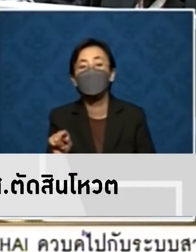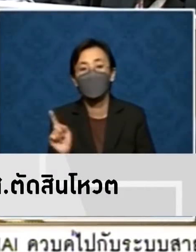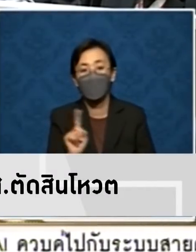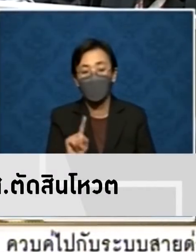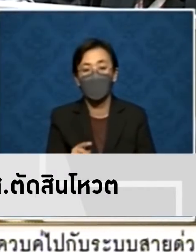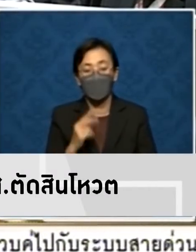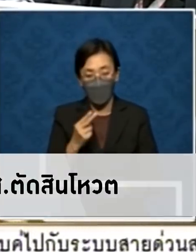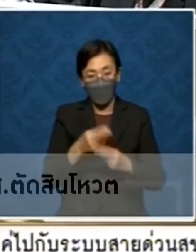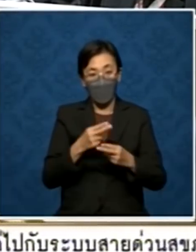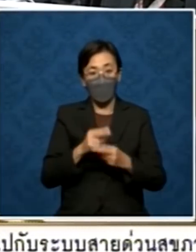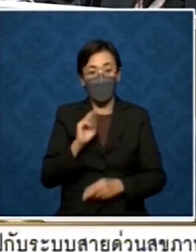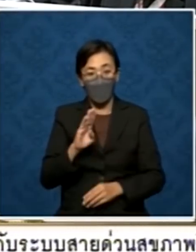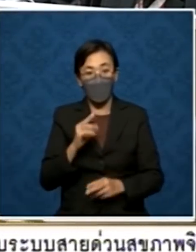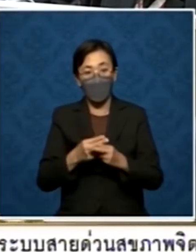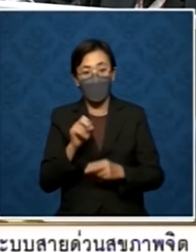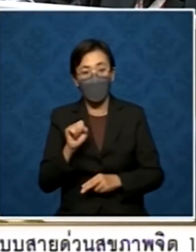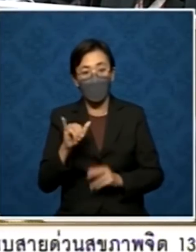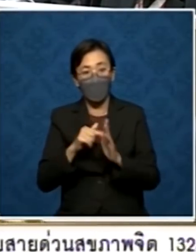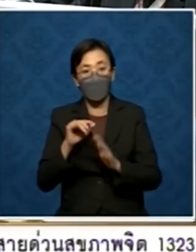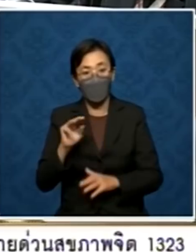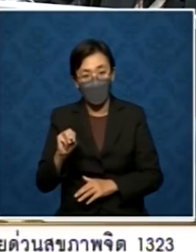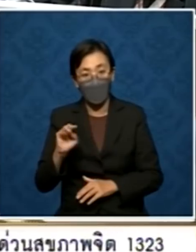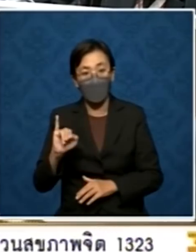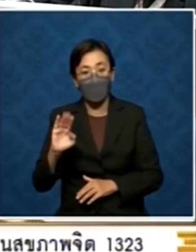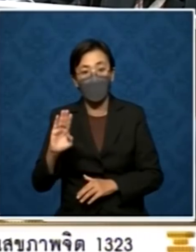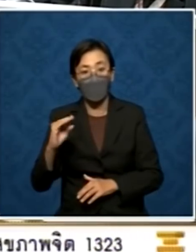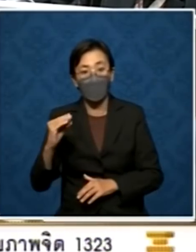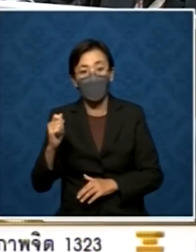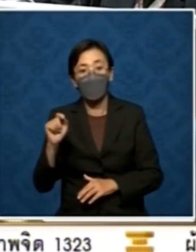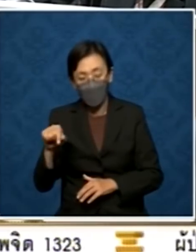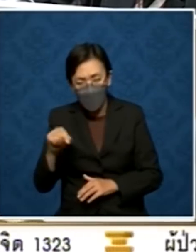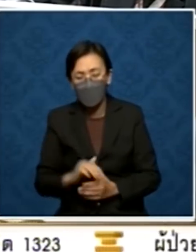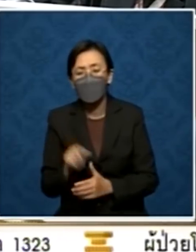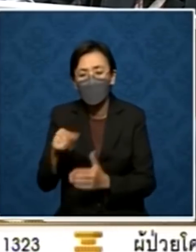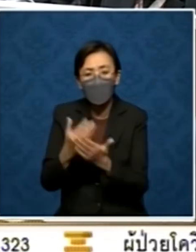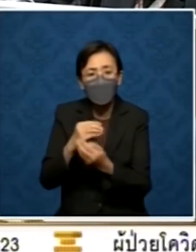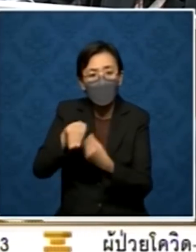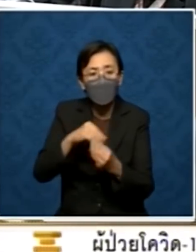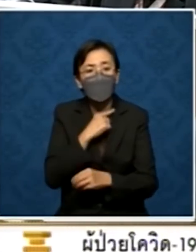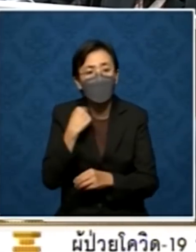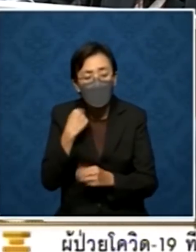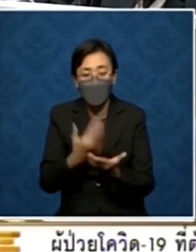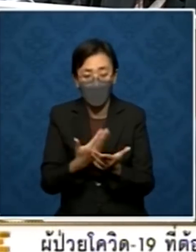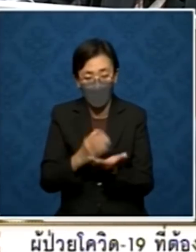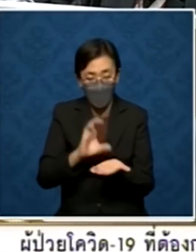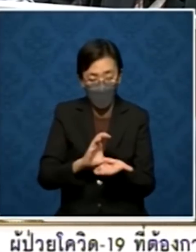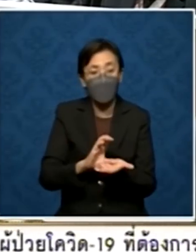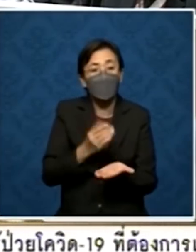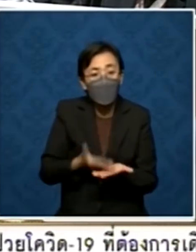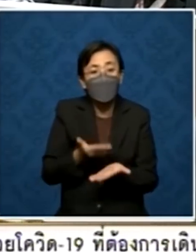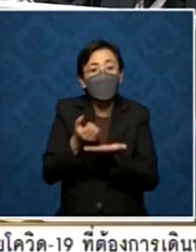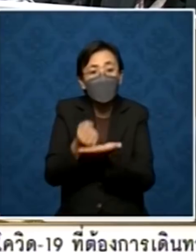female Bagที่บอกว่าเอ่อค่ารัฐมนตรีกับมีมติซื้อมา 4แบบนะครับซึ่งจริงๆแล้วเนี่ยเขายังอยากเห็นเอ่อ